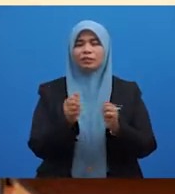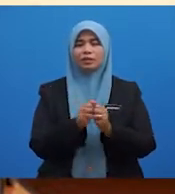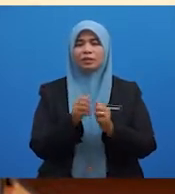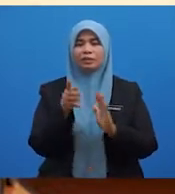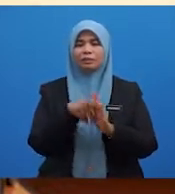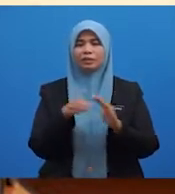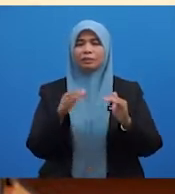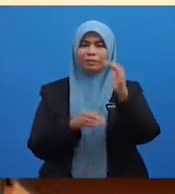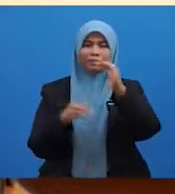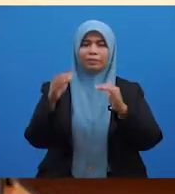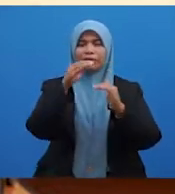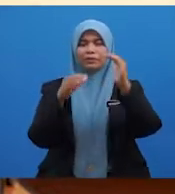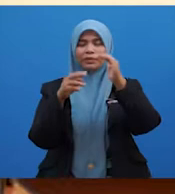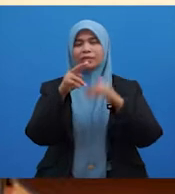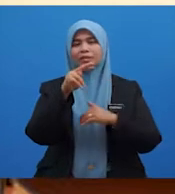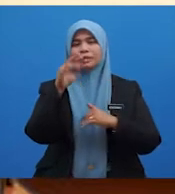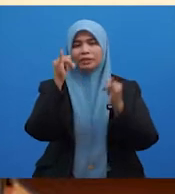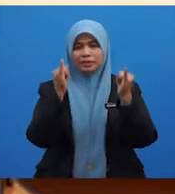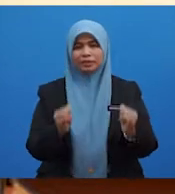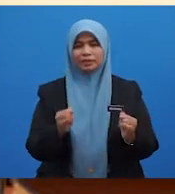dengan pembangunan insan.